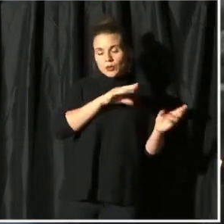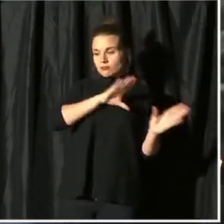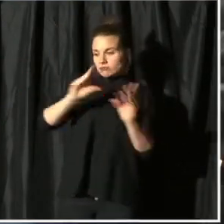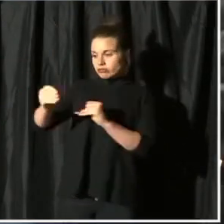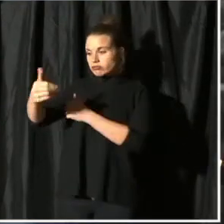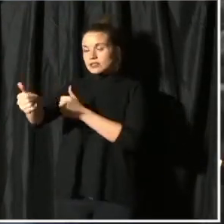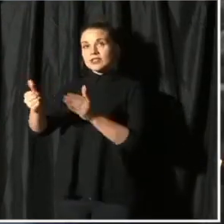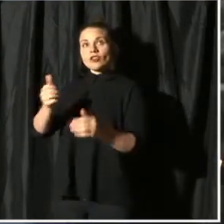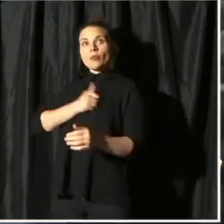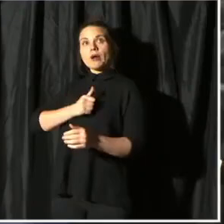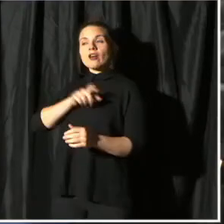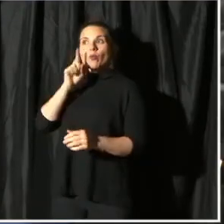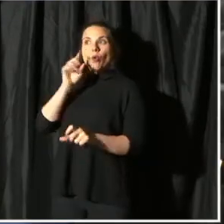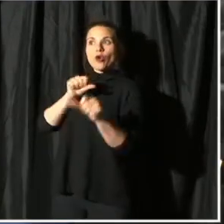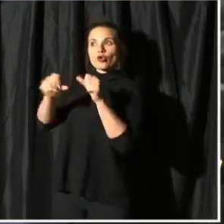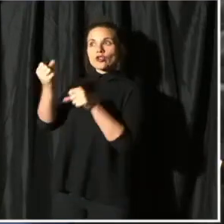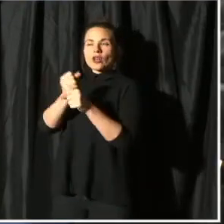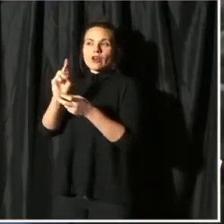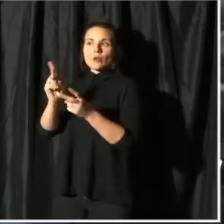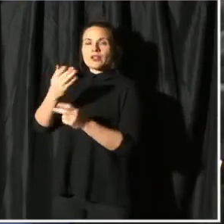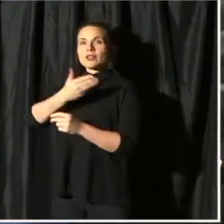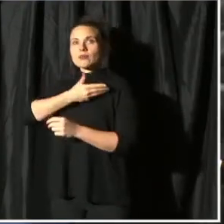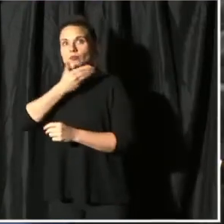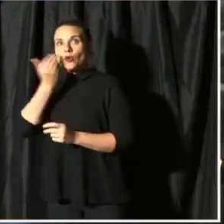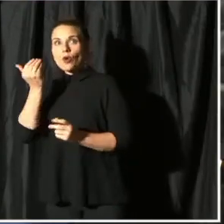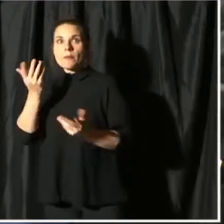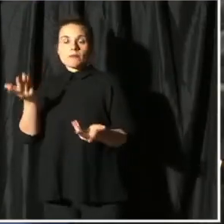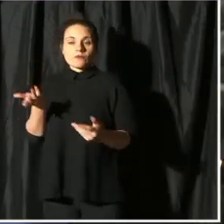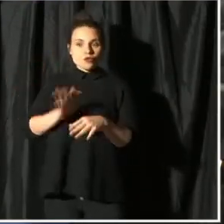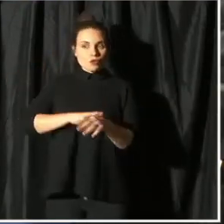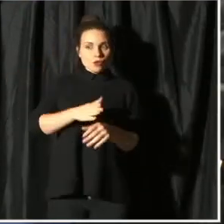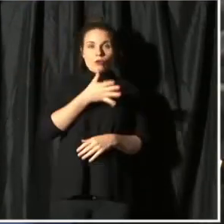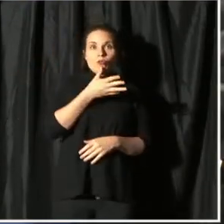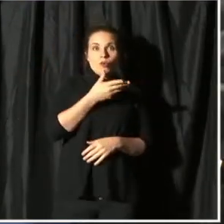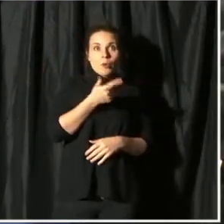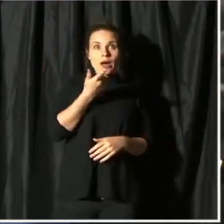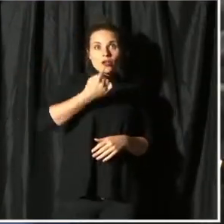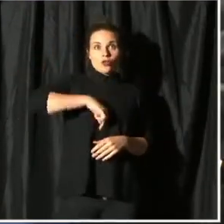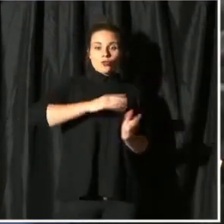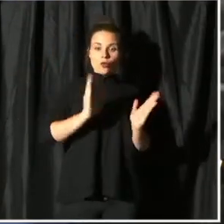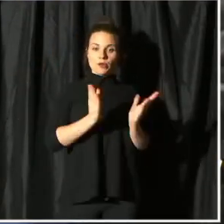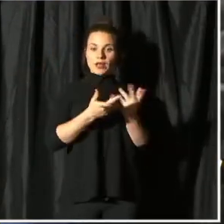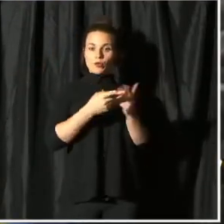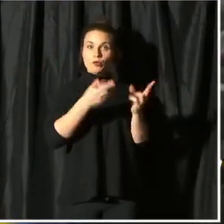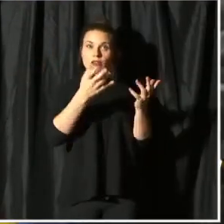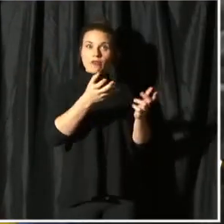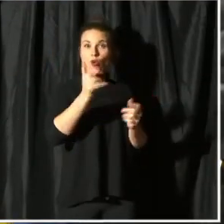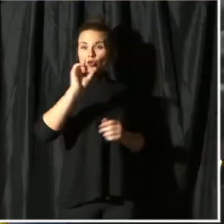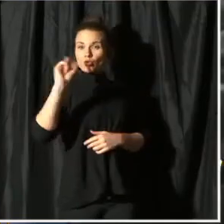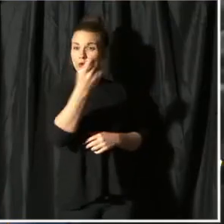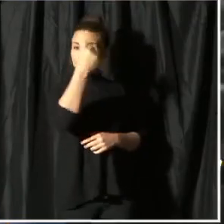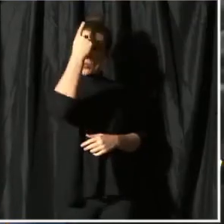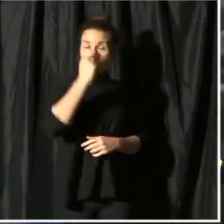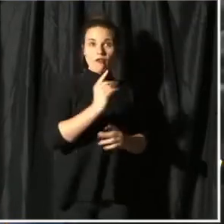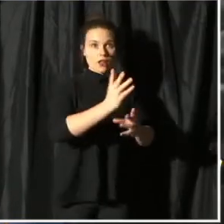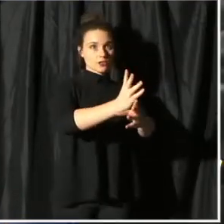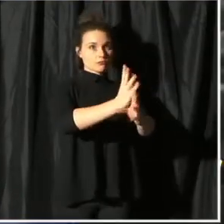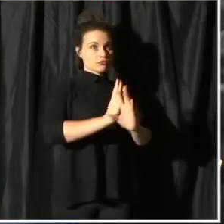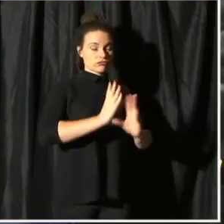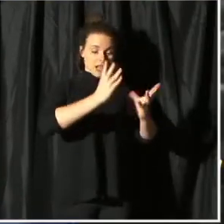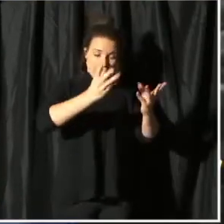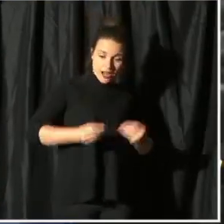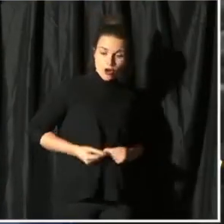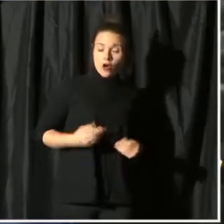peut pas continuer puisque nous n'a de logique à l'hôpital public c'est d'accueillir tout le monde dans les meilleures conditions quelles que soient les sources de revenus les personnes leurs